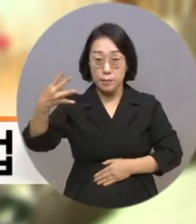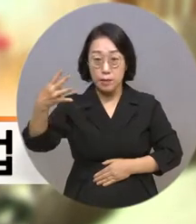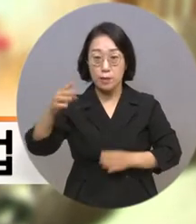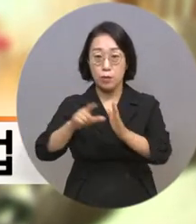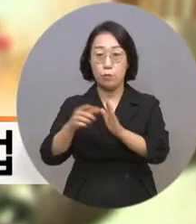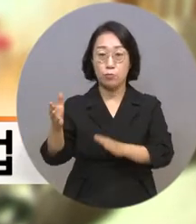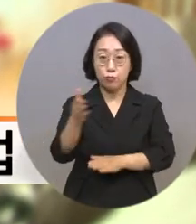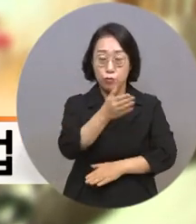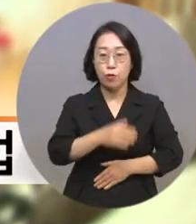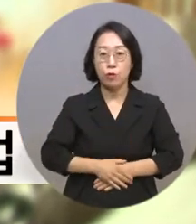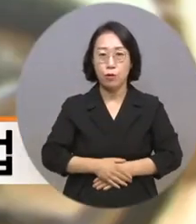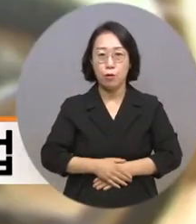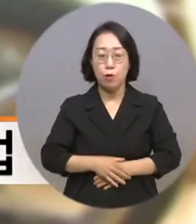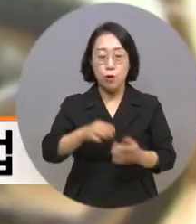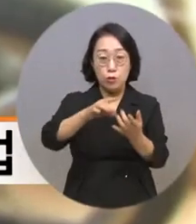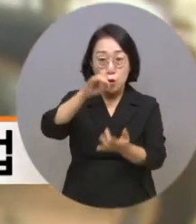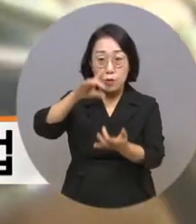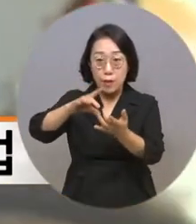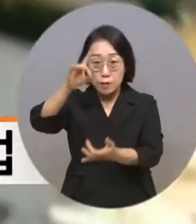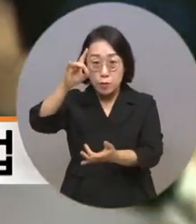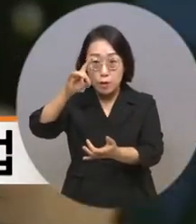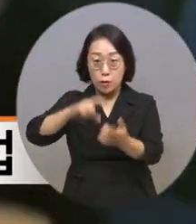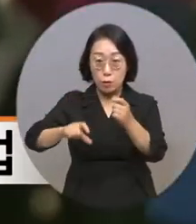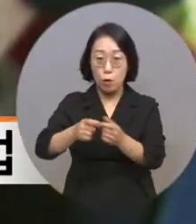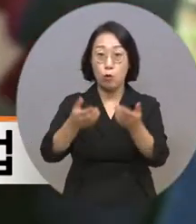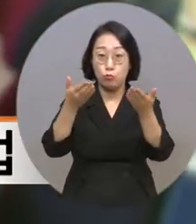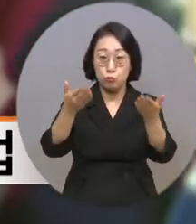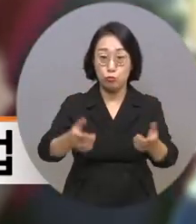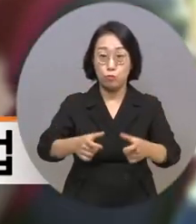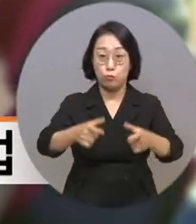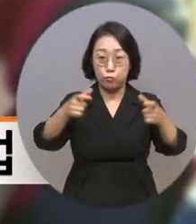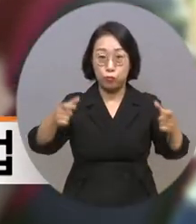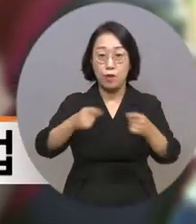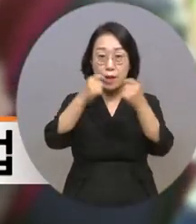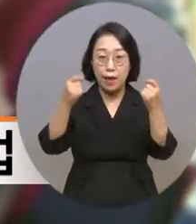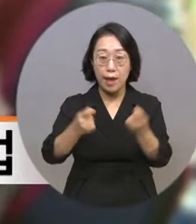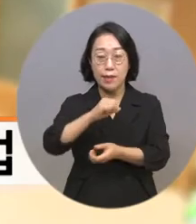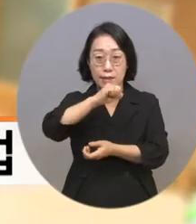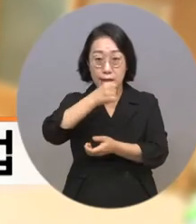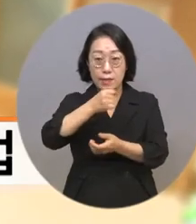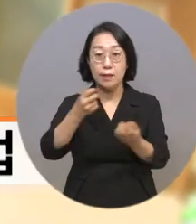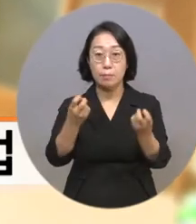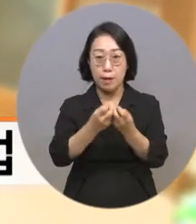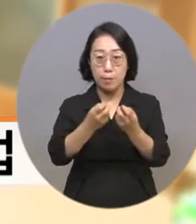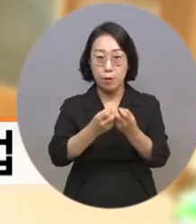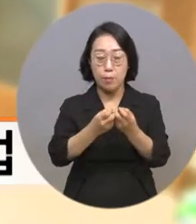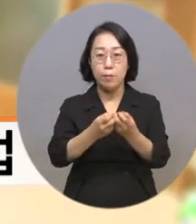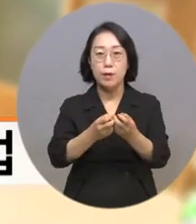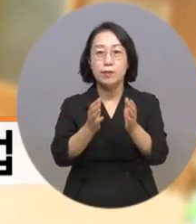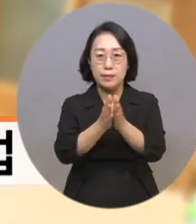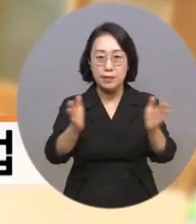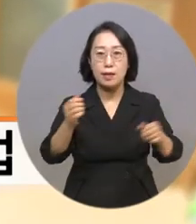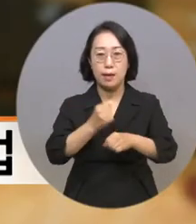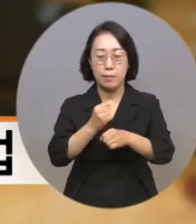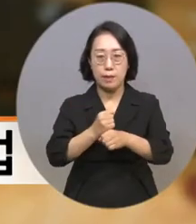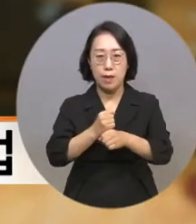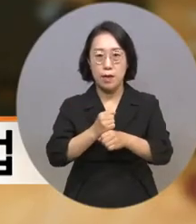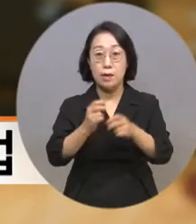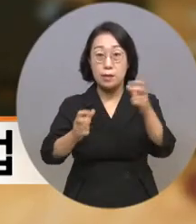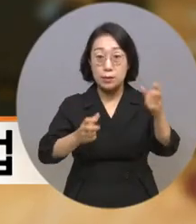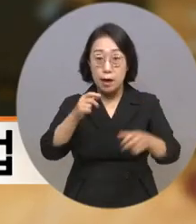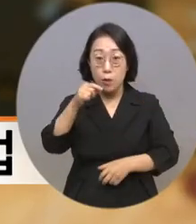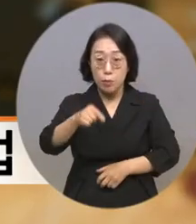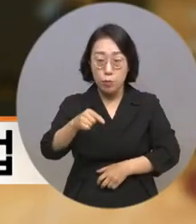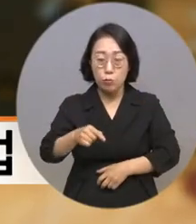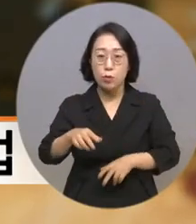2024년부터 수요자 선택권을 강화하기 위한 개인 예산제 시범사업이 시작될 전망입니다. 현재 장애인에게